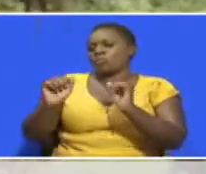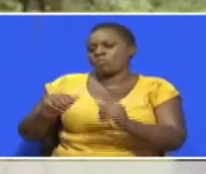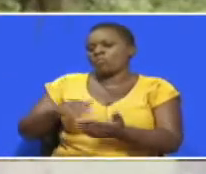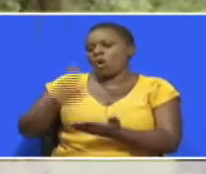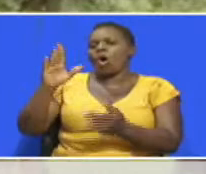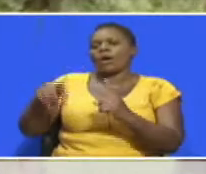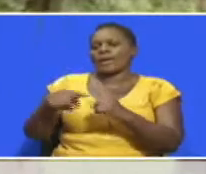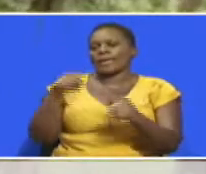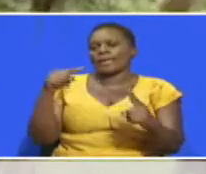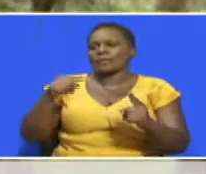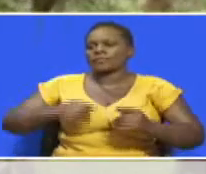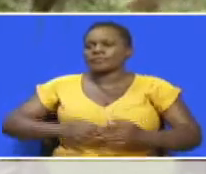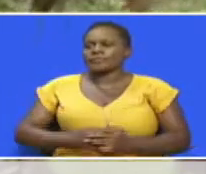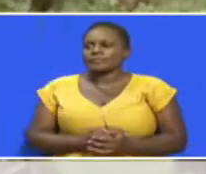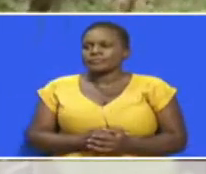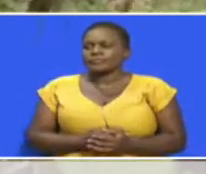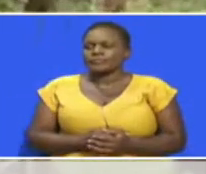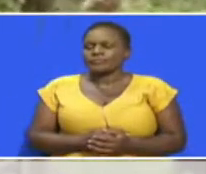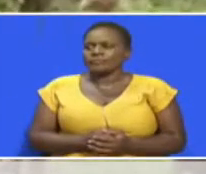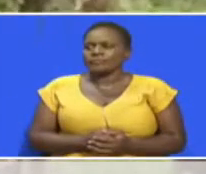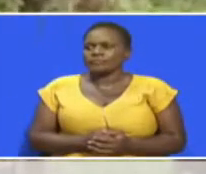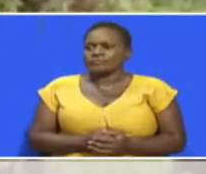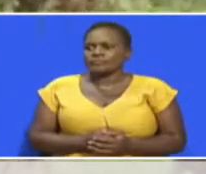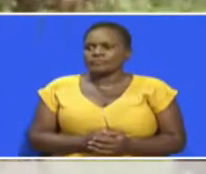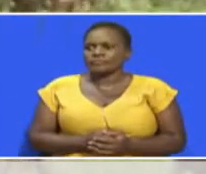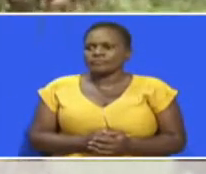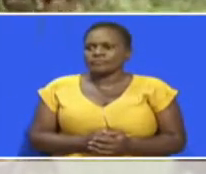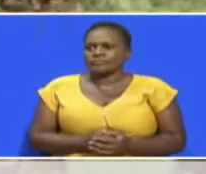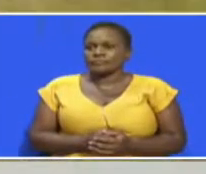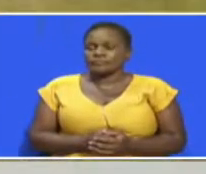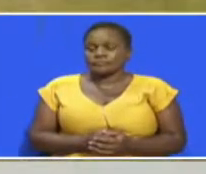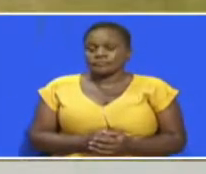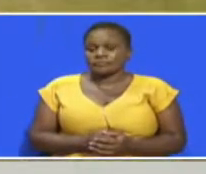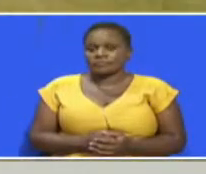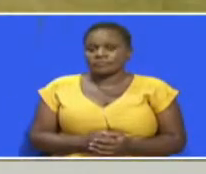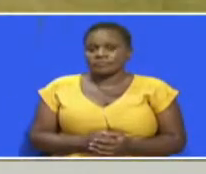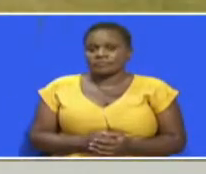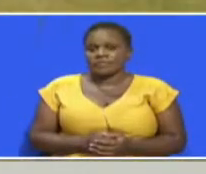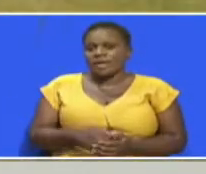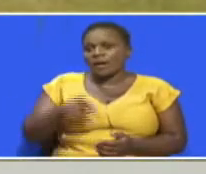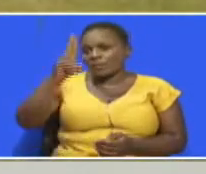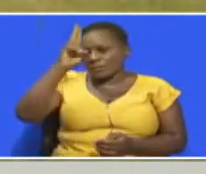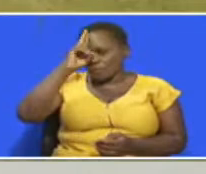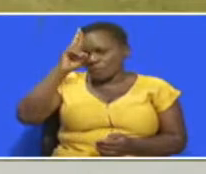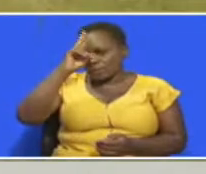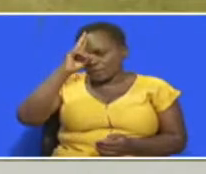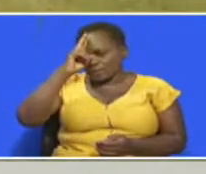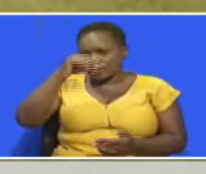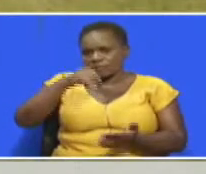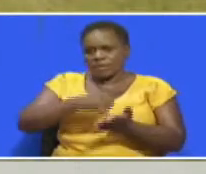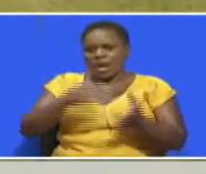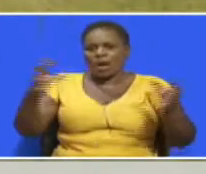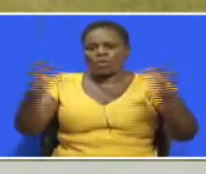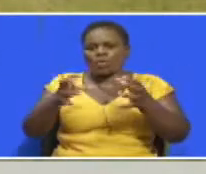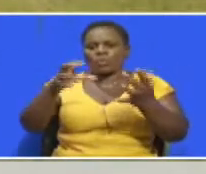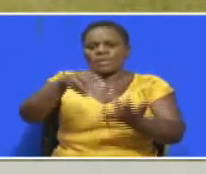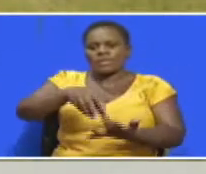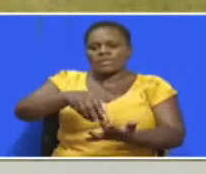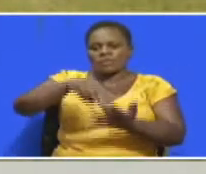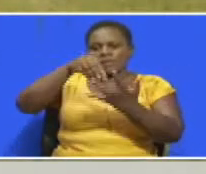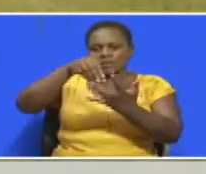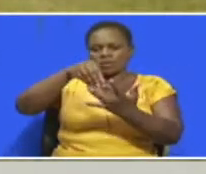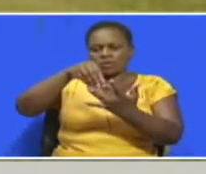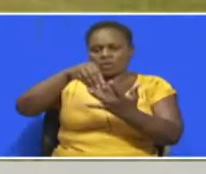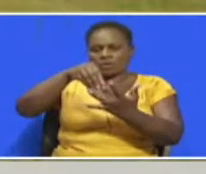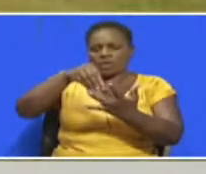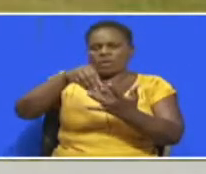na gari yenyewe ilikuwa imeshambuliwa kwa risasi, inaweza kuwa pia risasi ziliwapata. Maafisa hao walikuwa miongoni mwa kitengo maalum